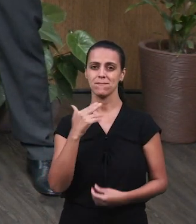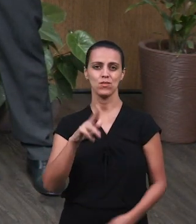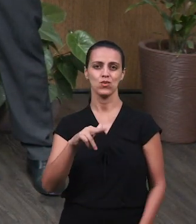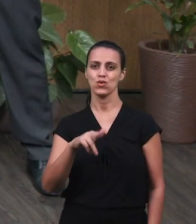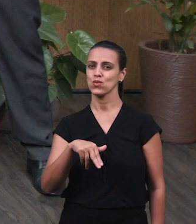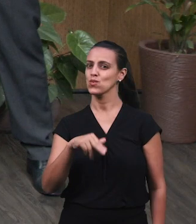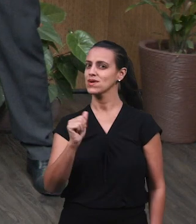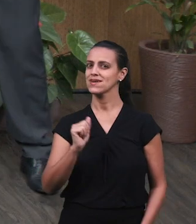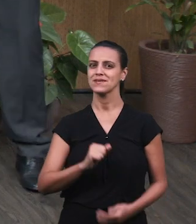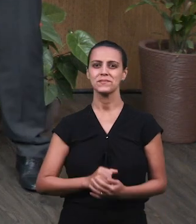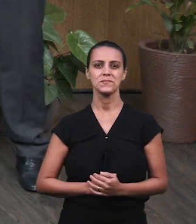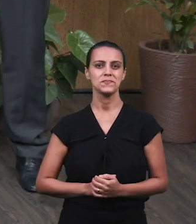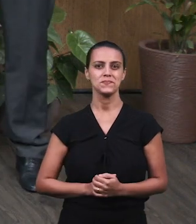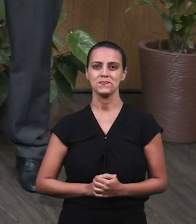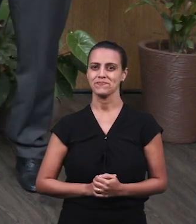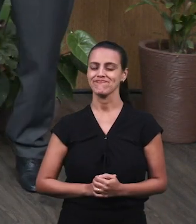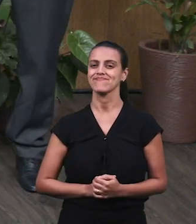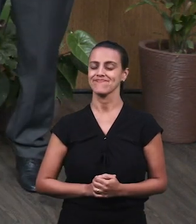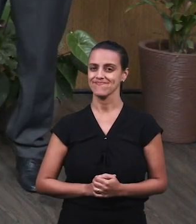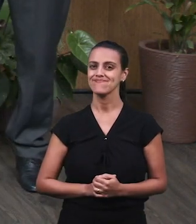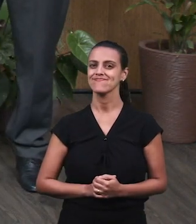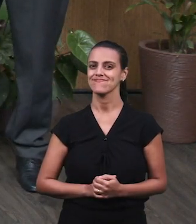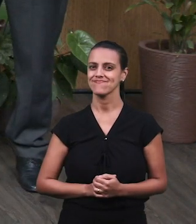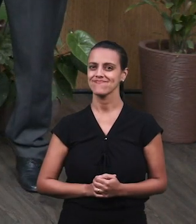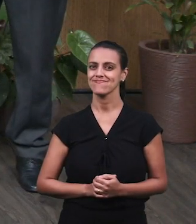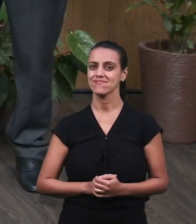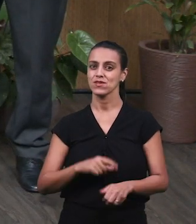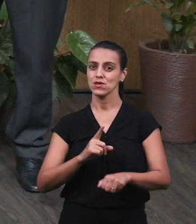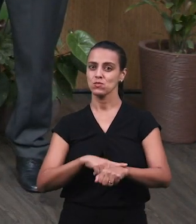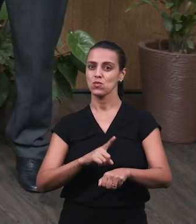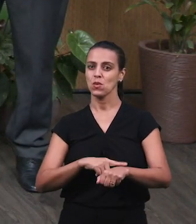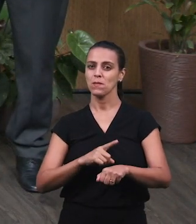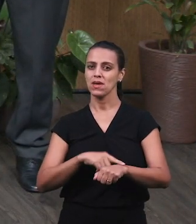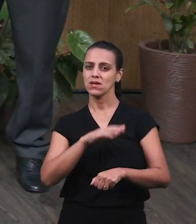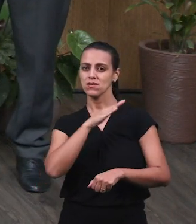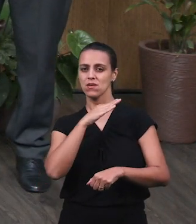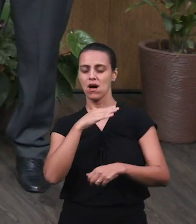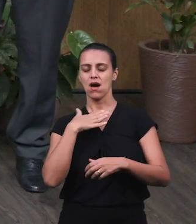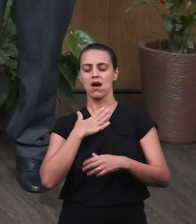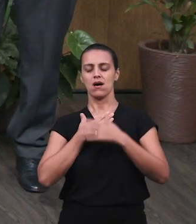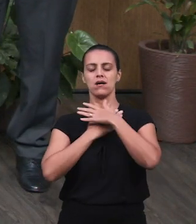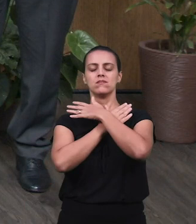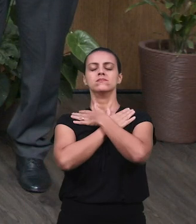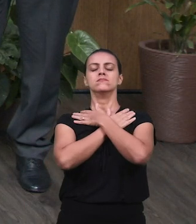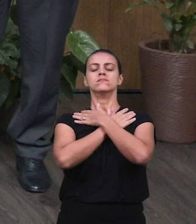quand elle se sépare du corps, l'âme, elle a deux destins